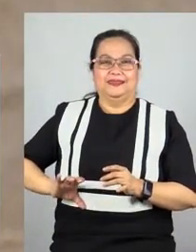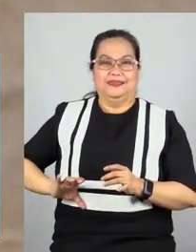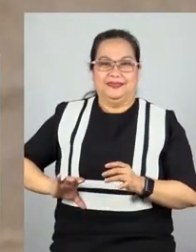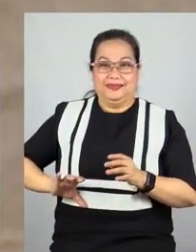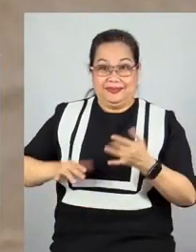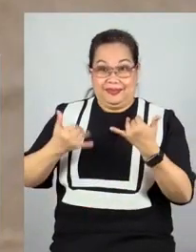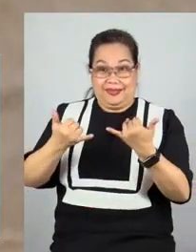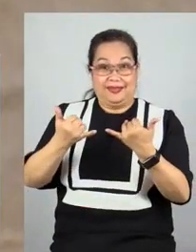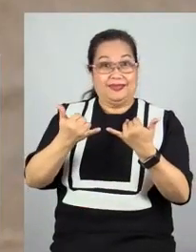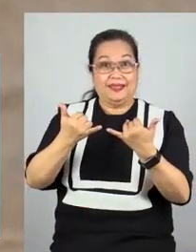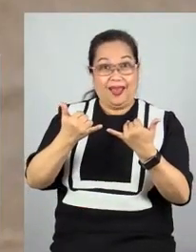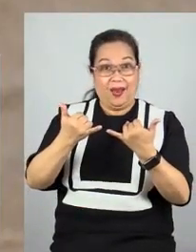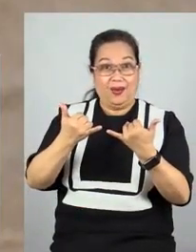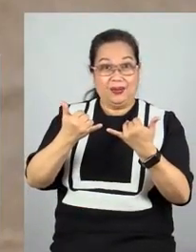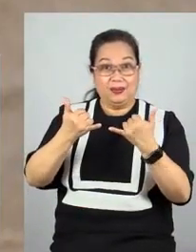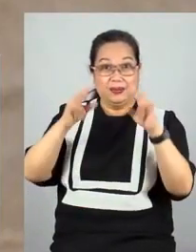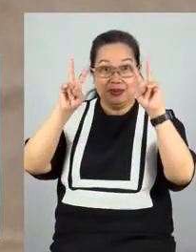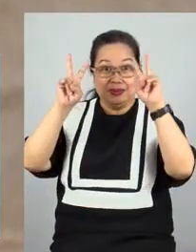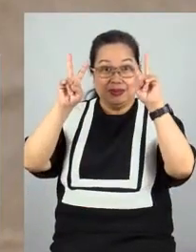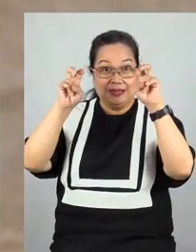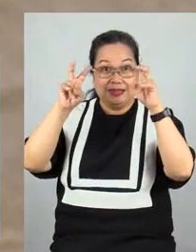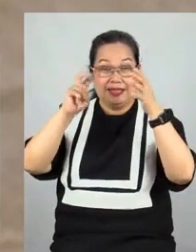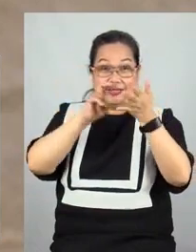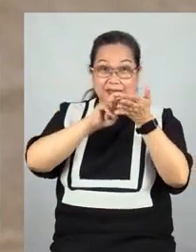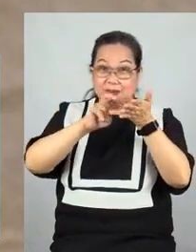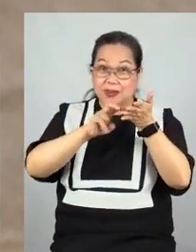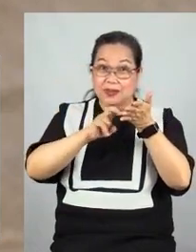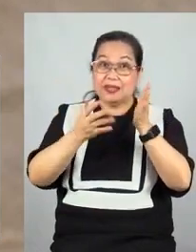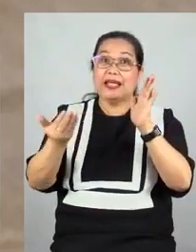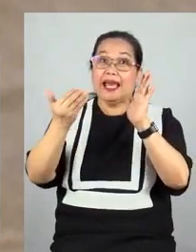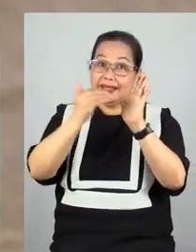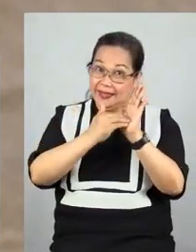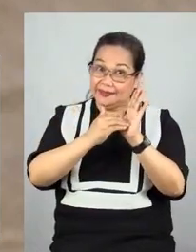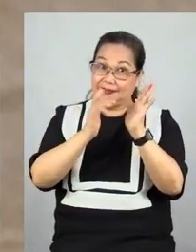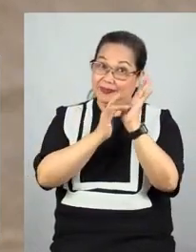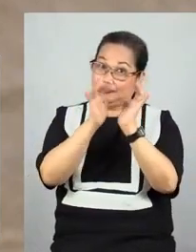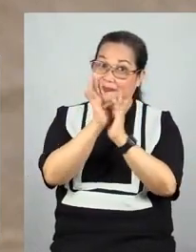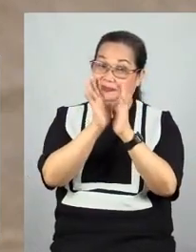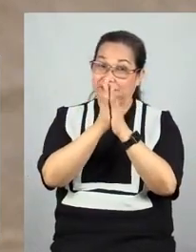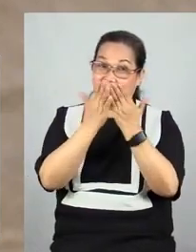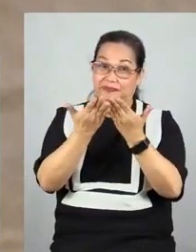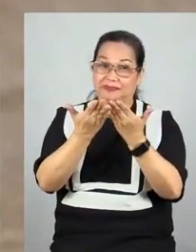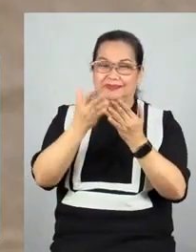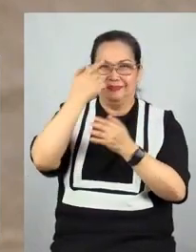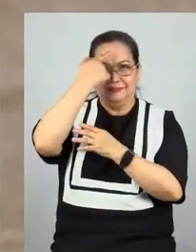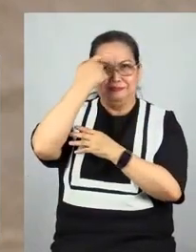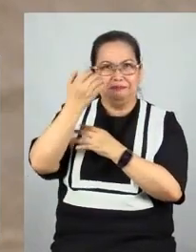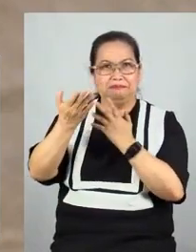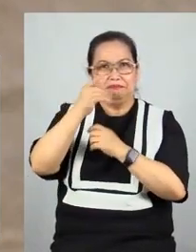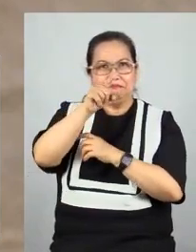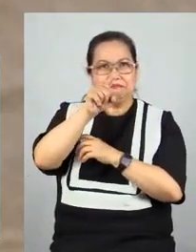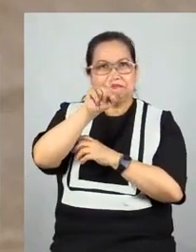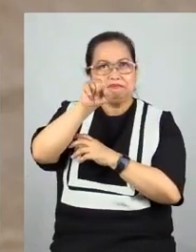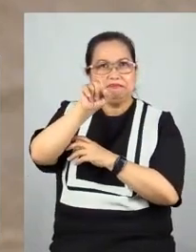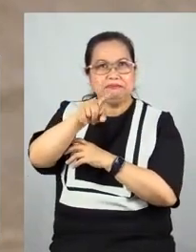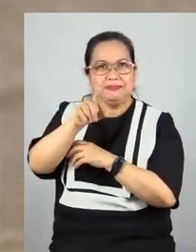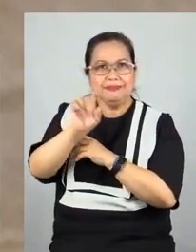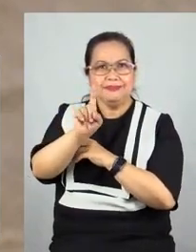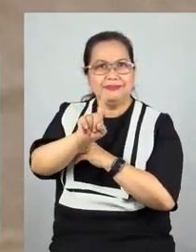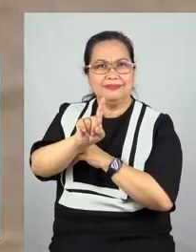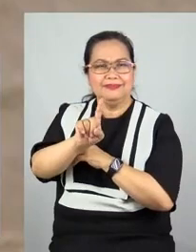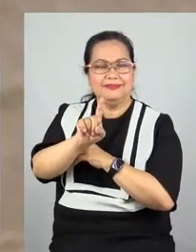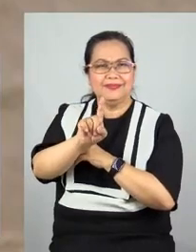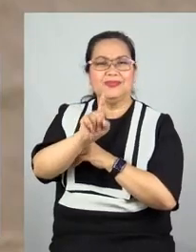Ito pong ating teksto na ating binasa, babasahin ko po muli. Sapagkat hindi niyo po na itatanong, ito po ay